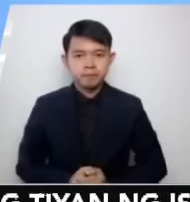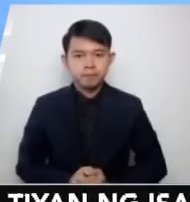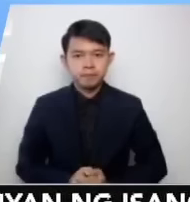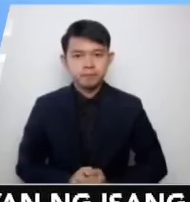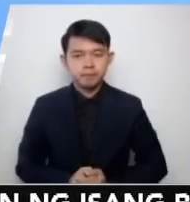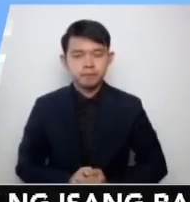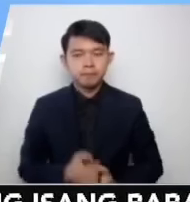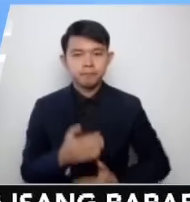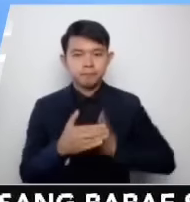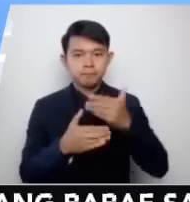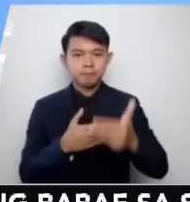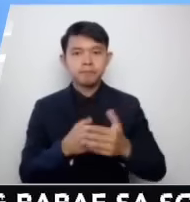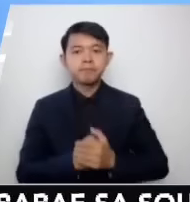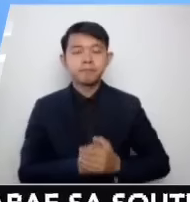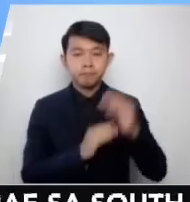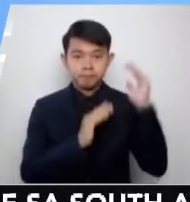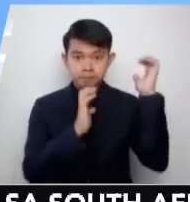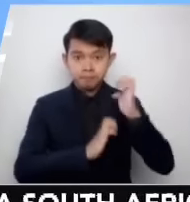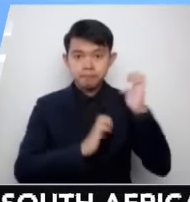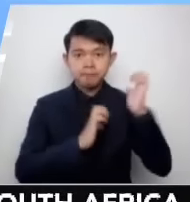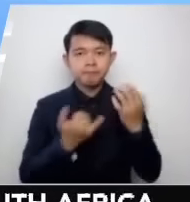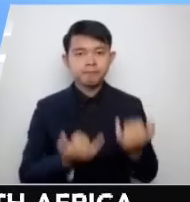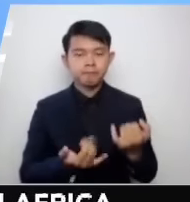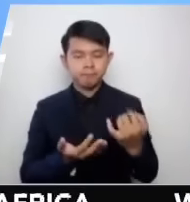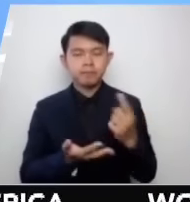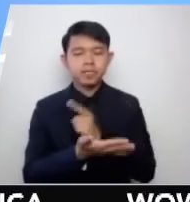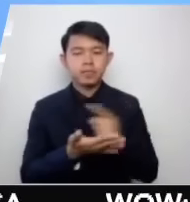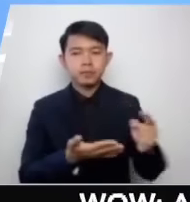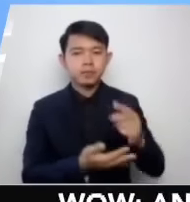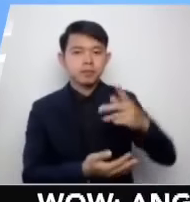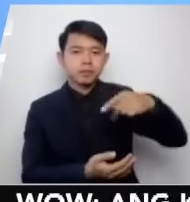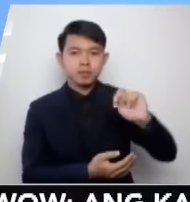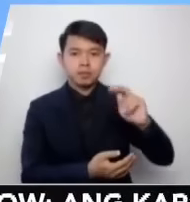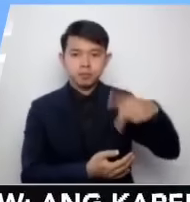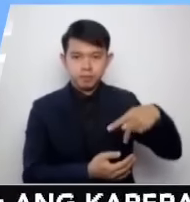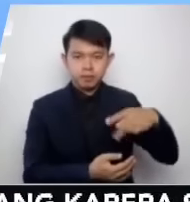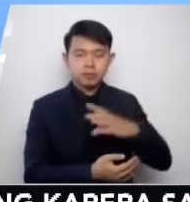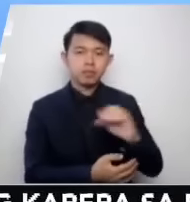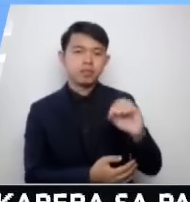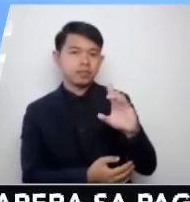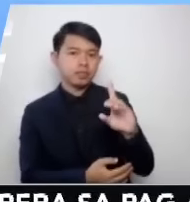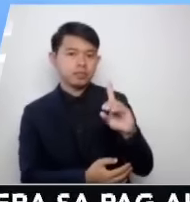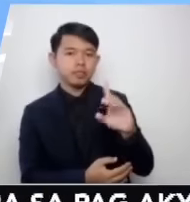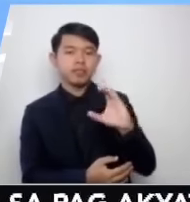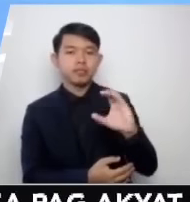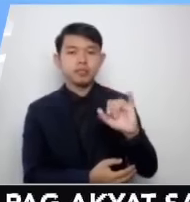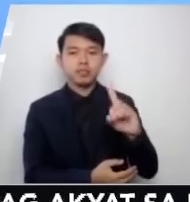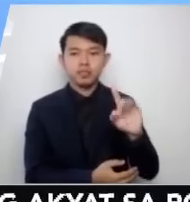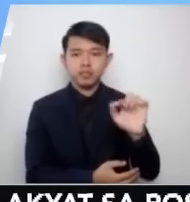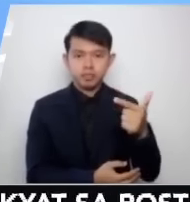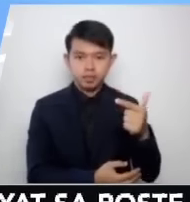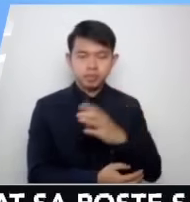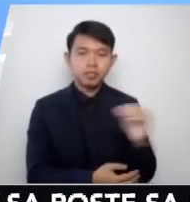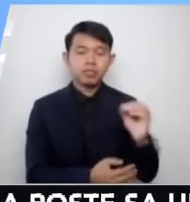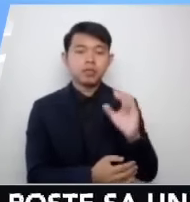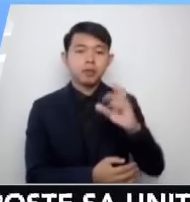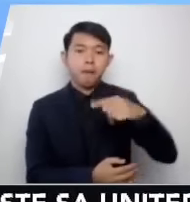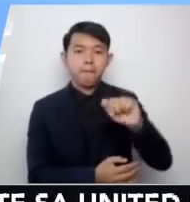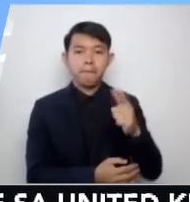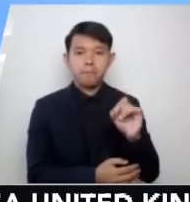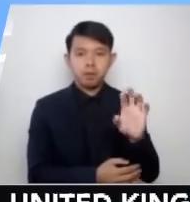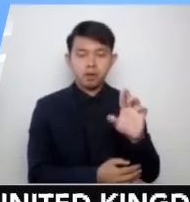Inaasahang tatalakayin ngayong Linggo ng PNP CIDG at PAGCOR kung sino ang dating PNP chief na nagpatakas umano kay dismissed